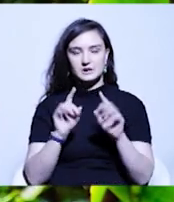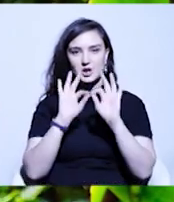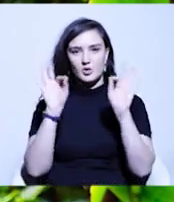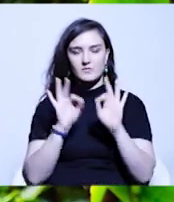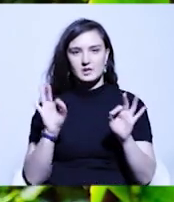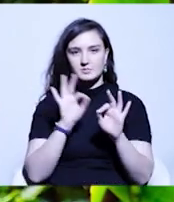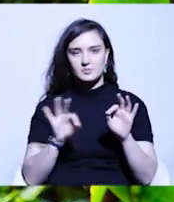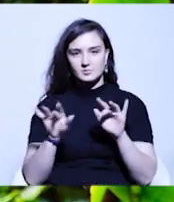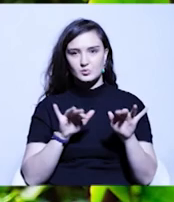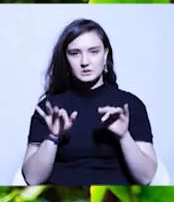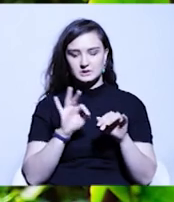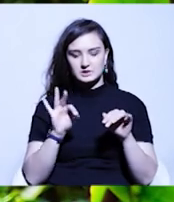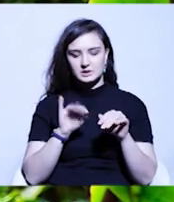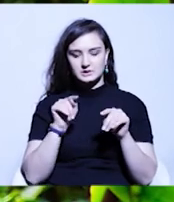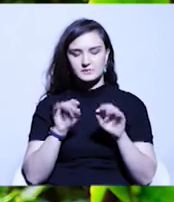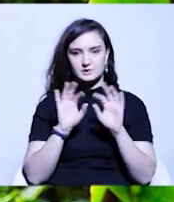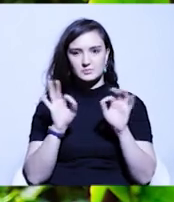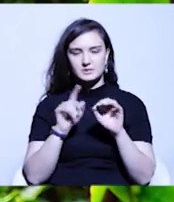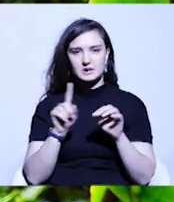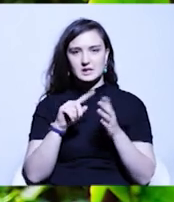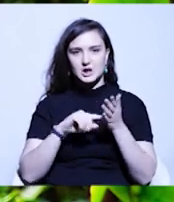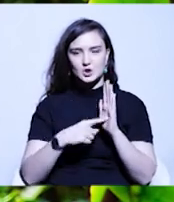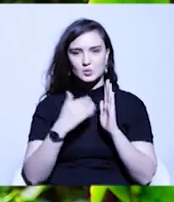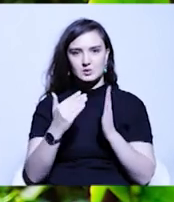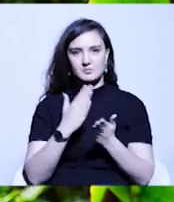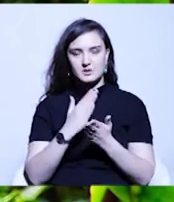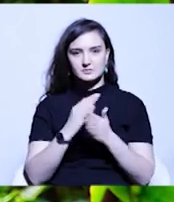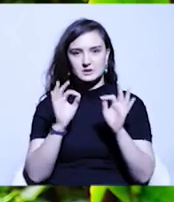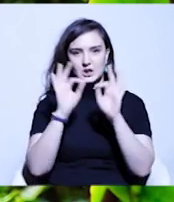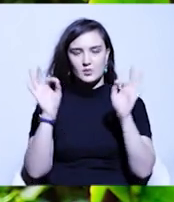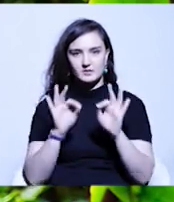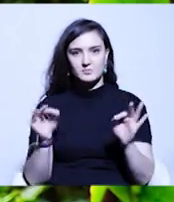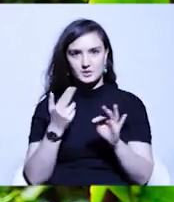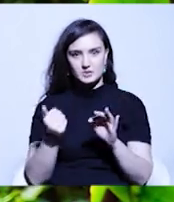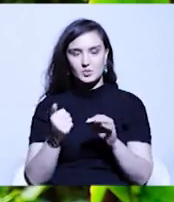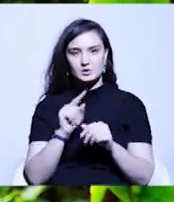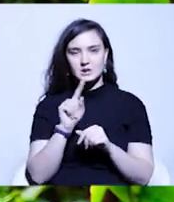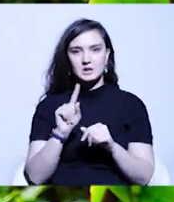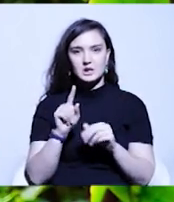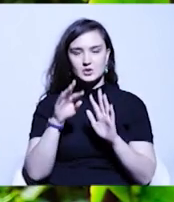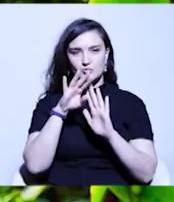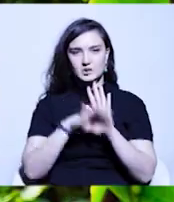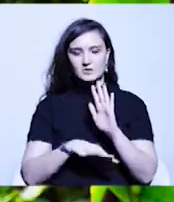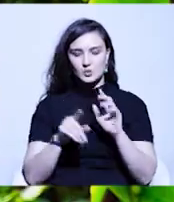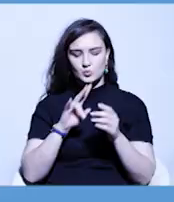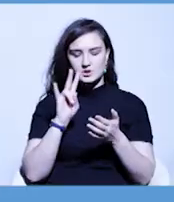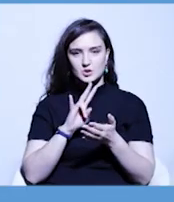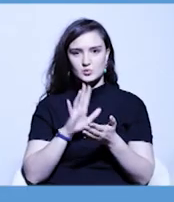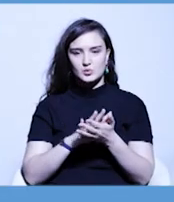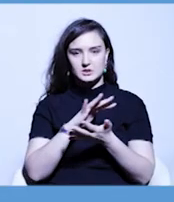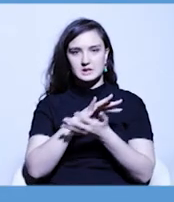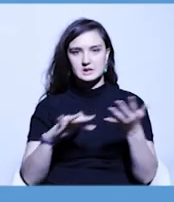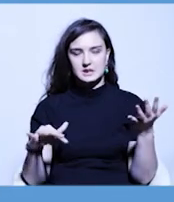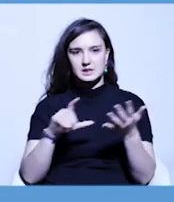ხელოვნების ფუნქციაზე. ანუ რა დანიშნულება აქვს ხელოვნებას და ეს ჩამონათვალი უსასრულოდ